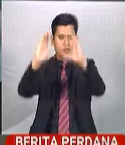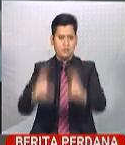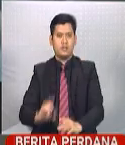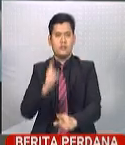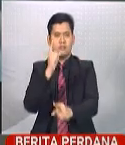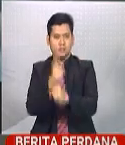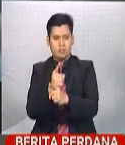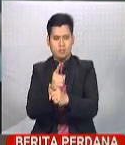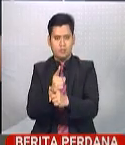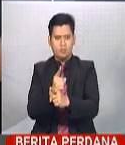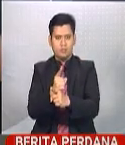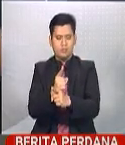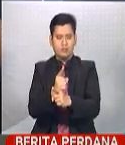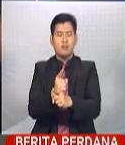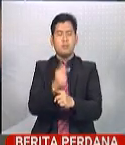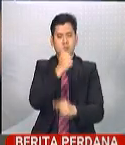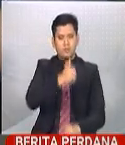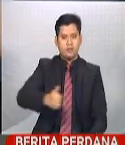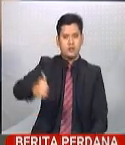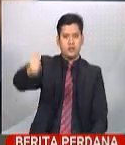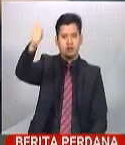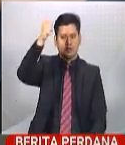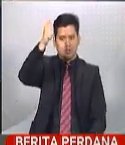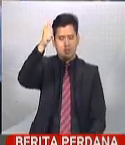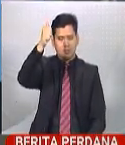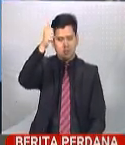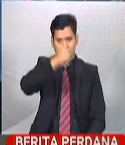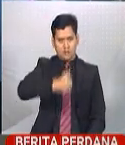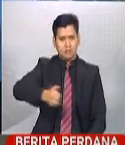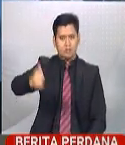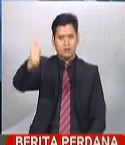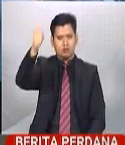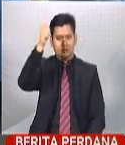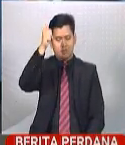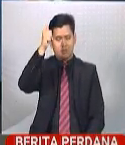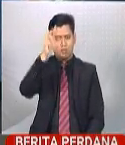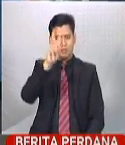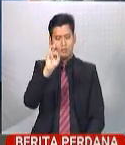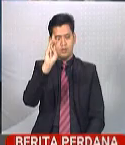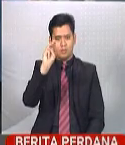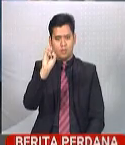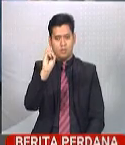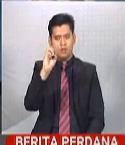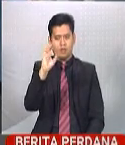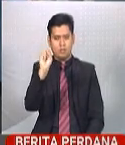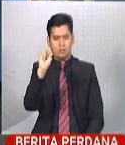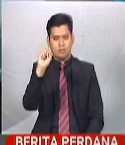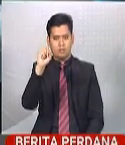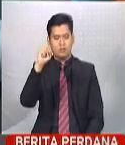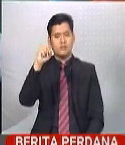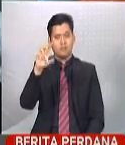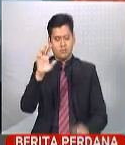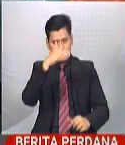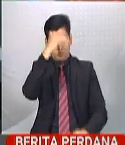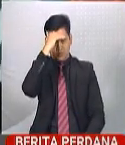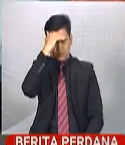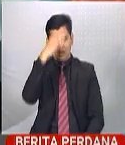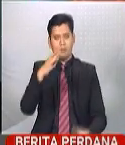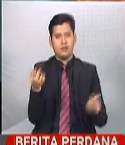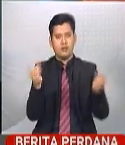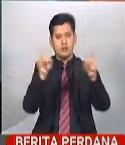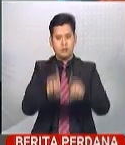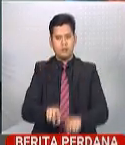Hai sementara itu pengaruh Estadio cover Negeri Johor Khairul hitam Jalaluddin berkata berlaku peningkatan pembuangan sisa